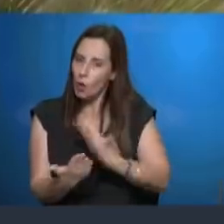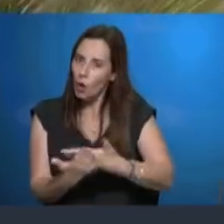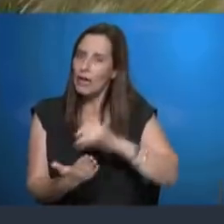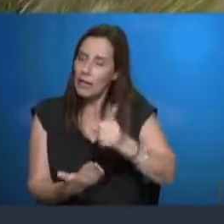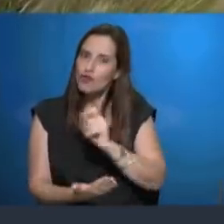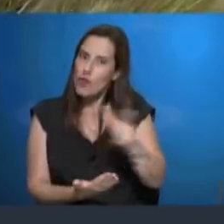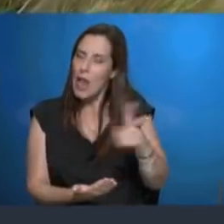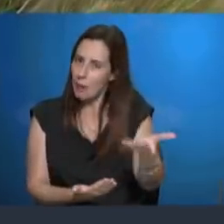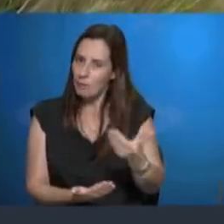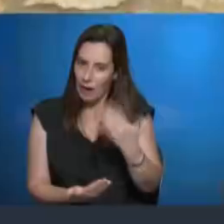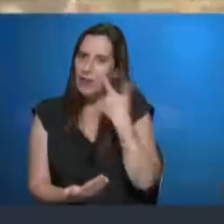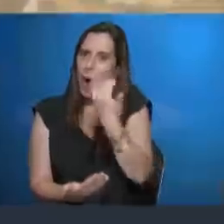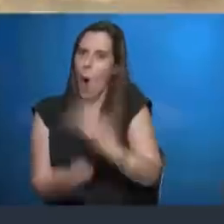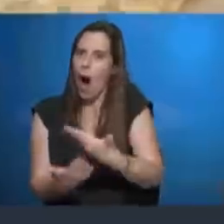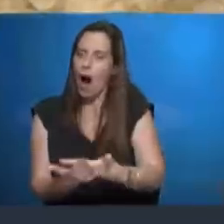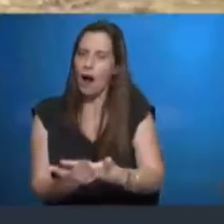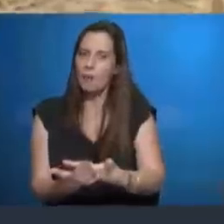שילם לבוני המצבות.